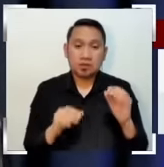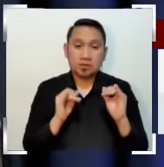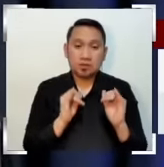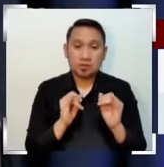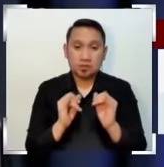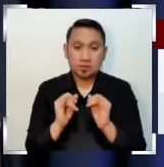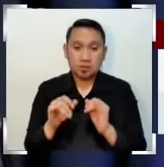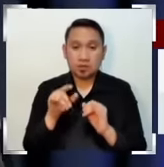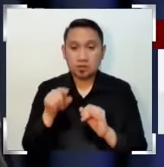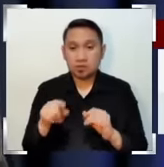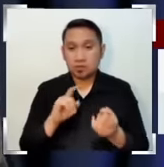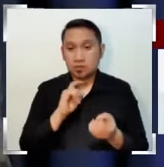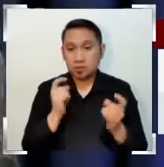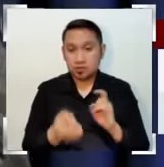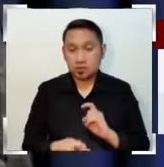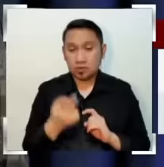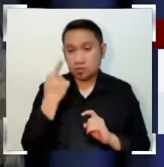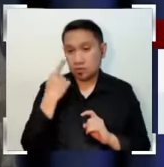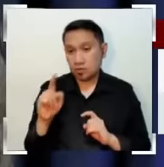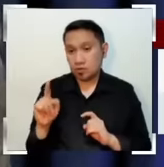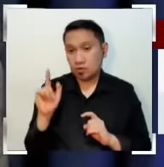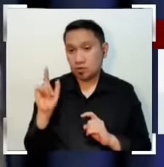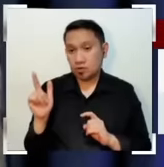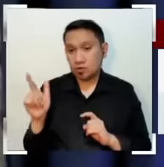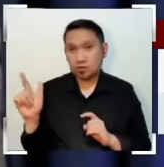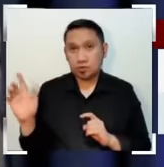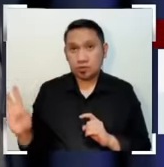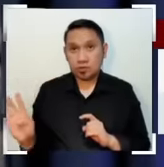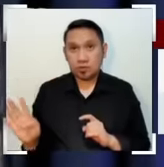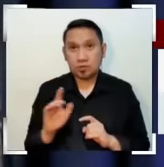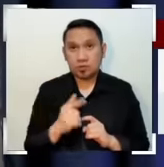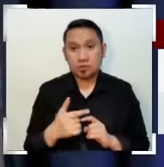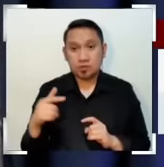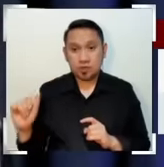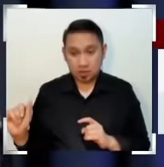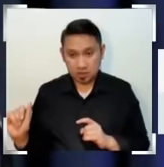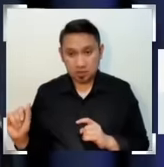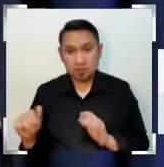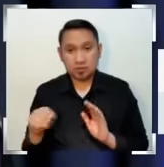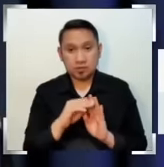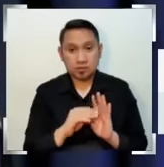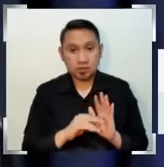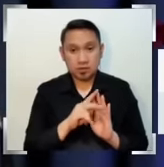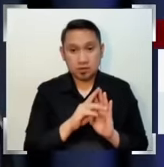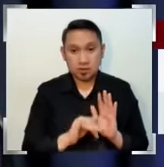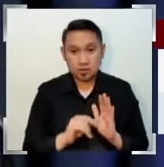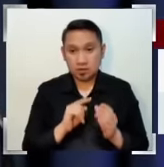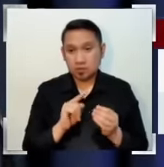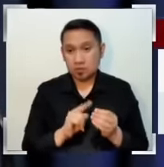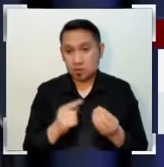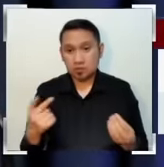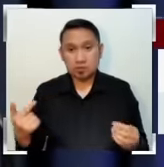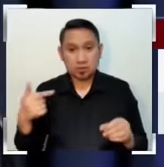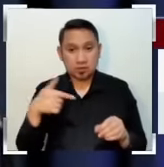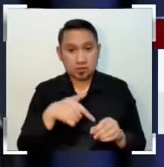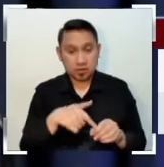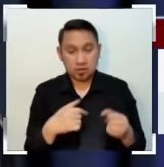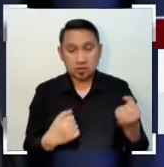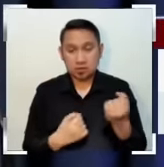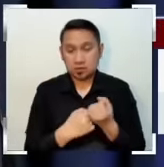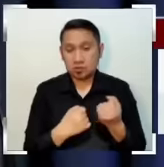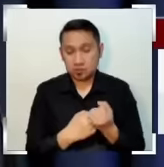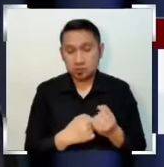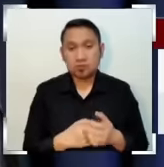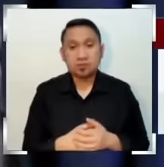the 2024 GAA provision on fuel subsidies for the transport sector